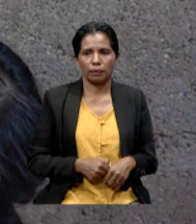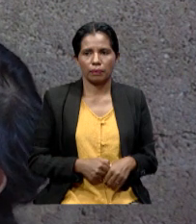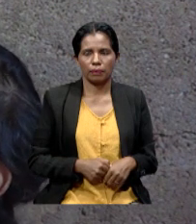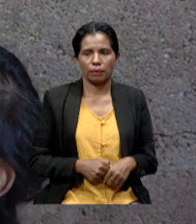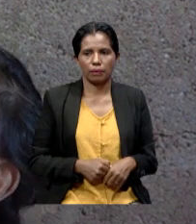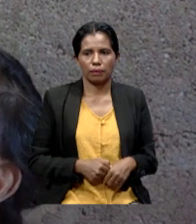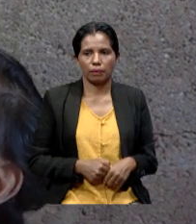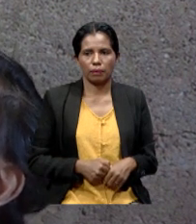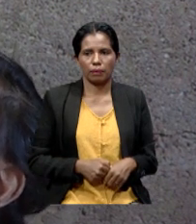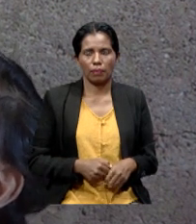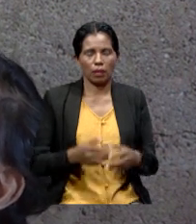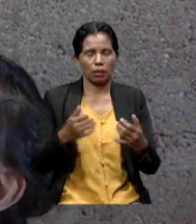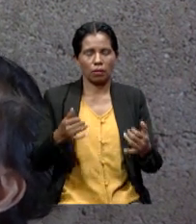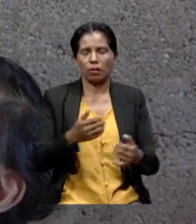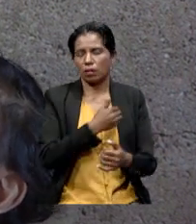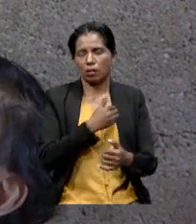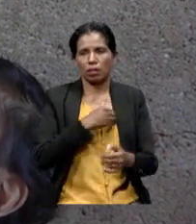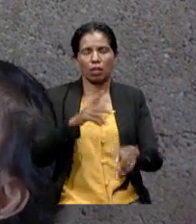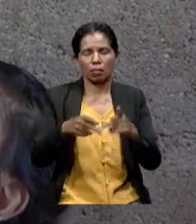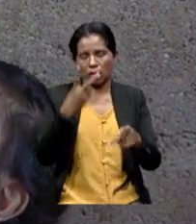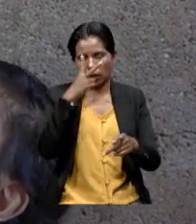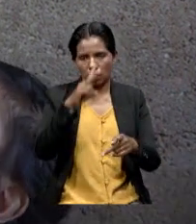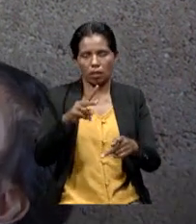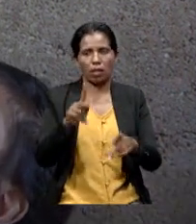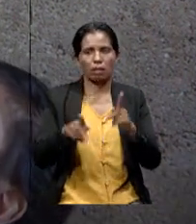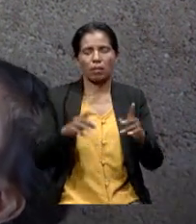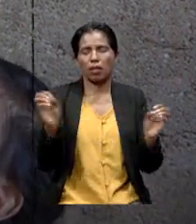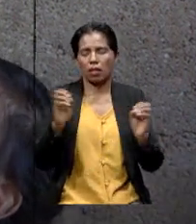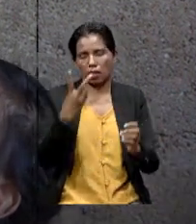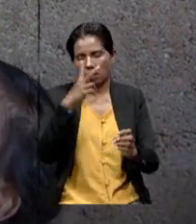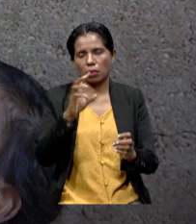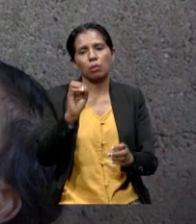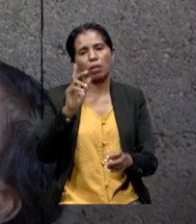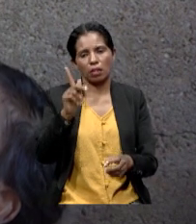nah musik kita tu orang dia musik ba mahari mahari malah hari mo musik kita